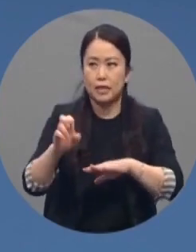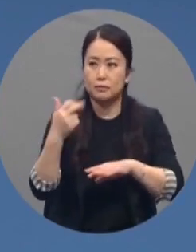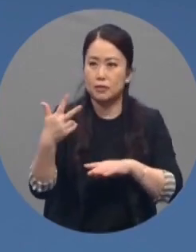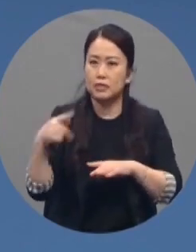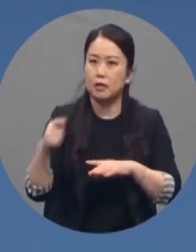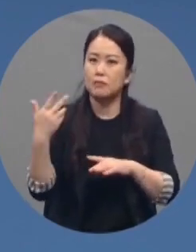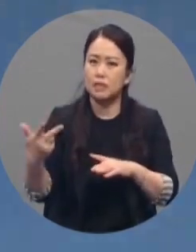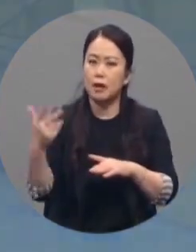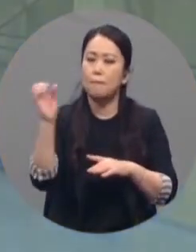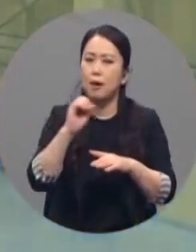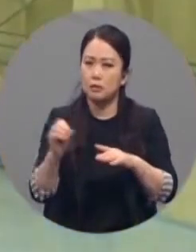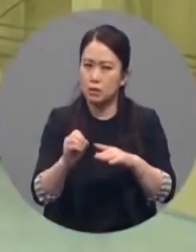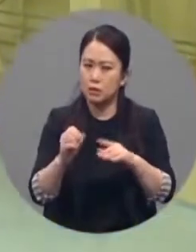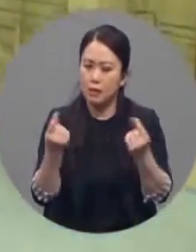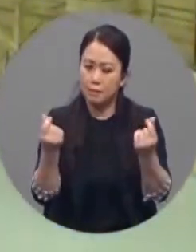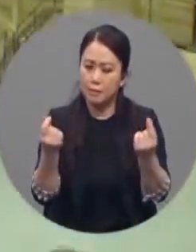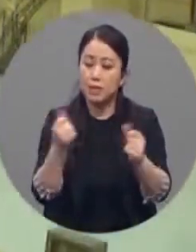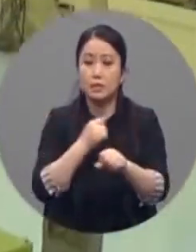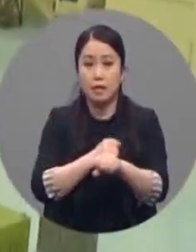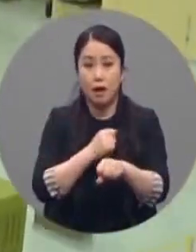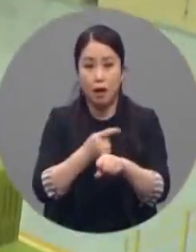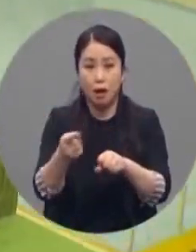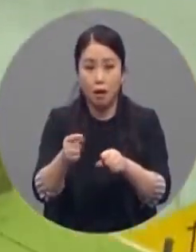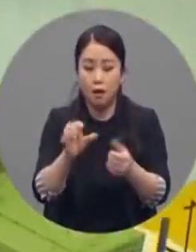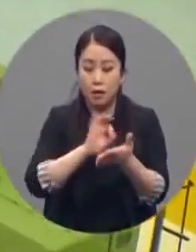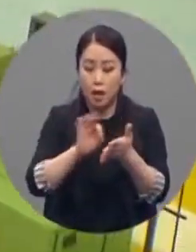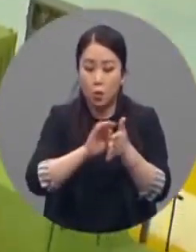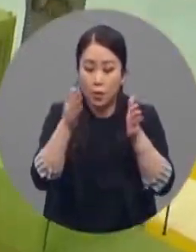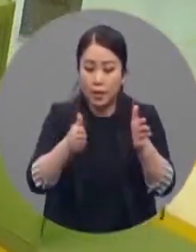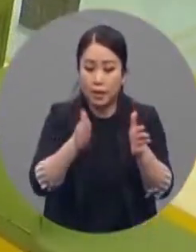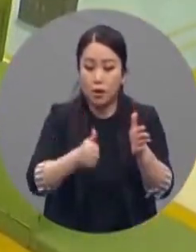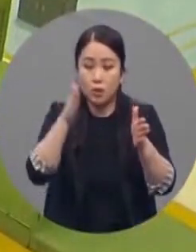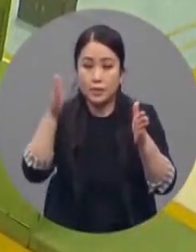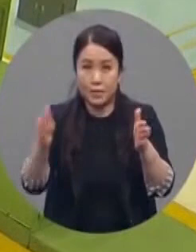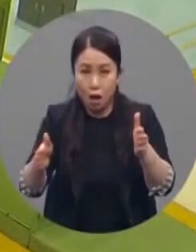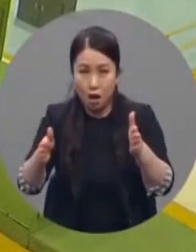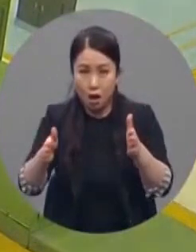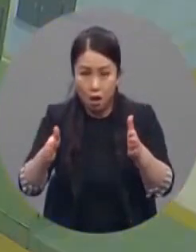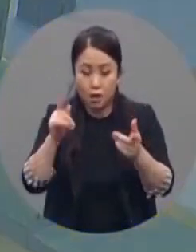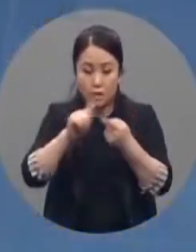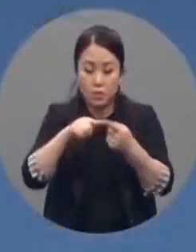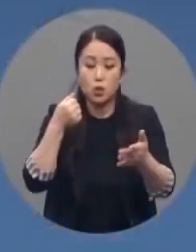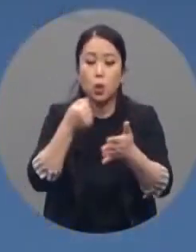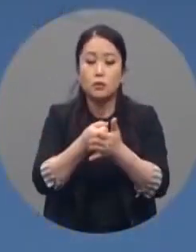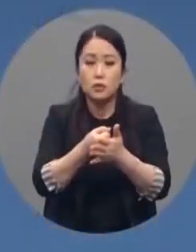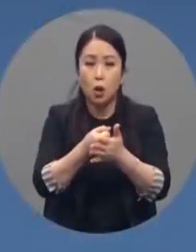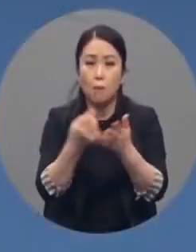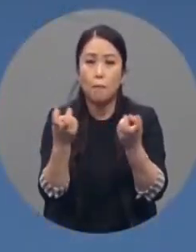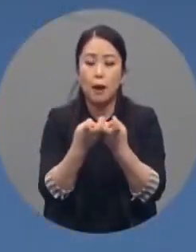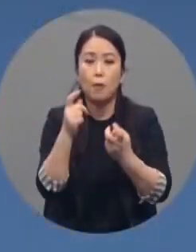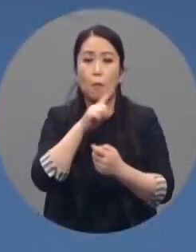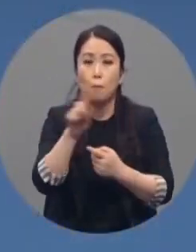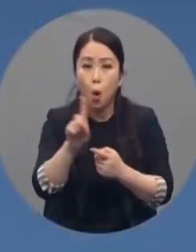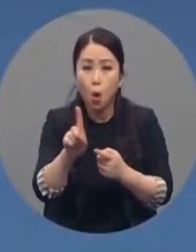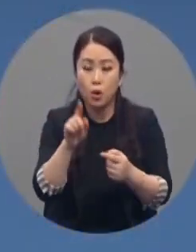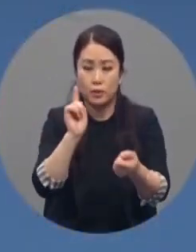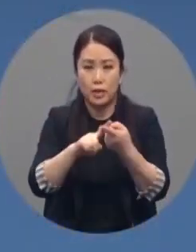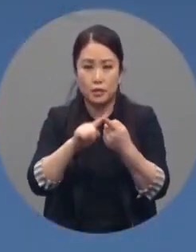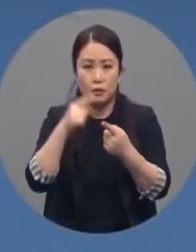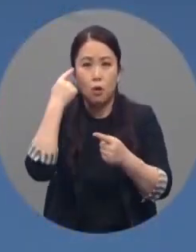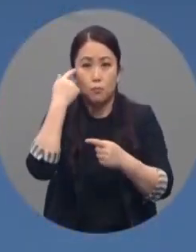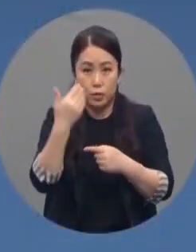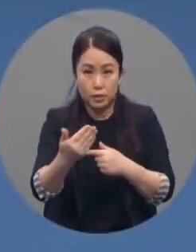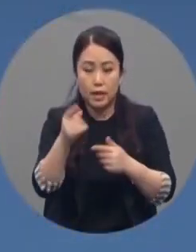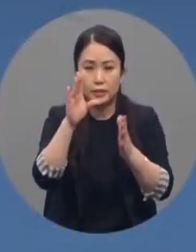맞섰습니다 수명 연장 여부를 어떻게 결정해야 하냐는 질문에는 정부나 원자력 전문가가 결정해야